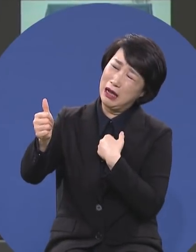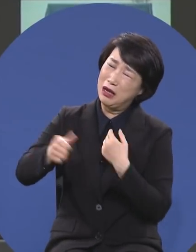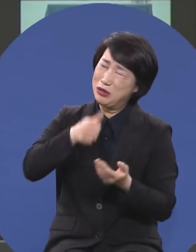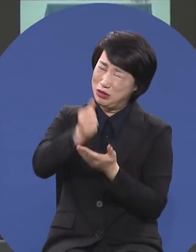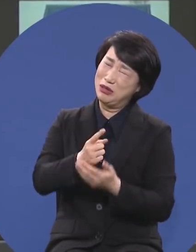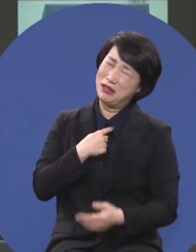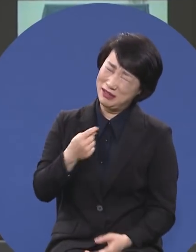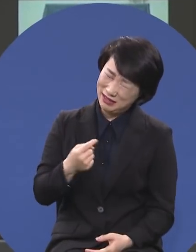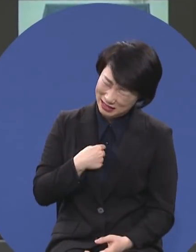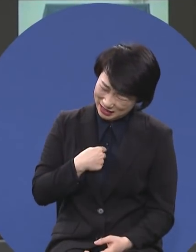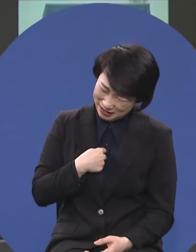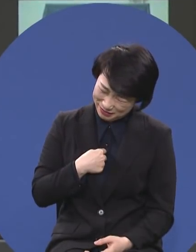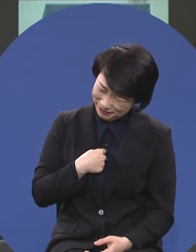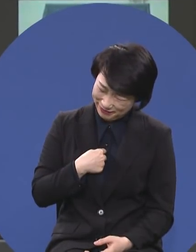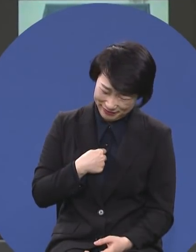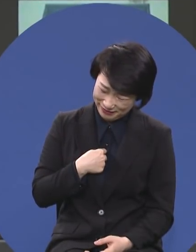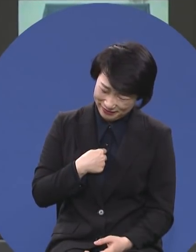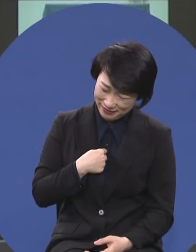죄를 범했으므로